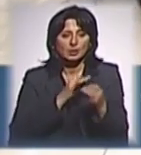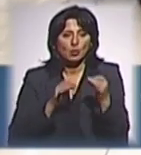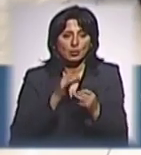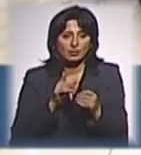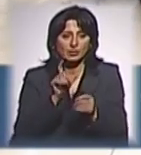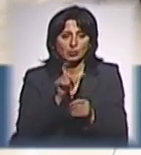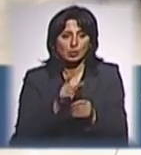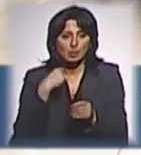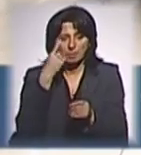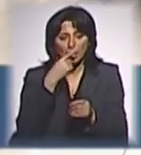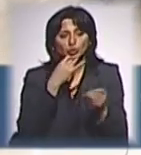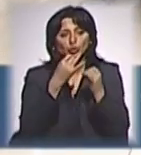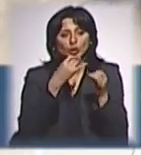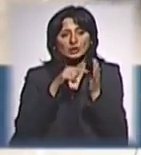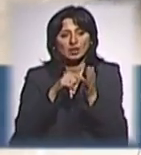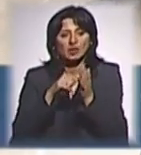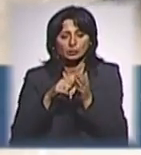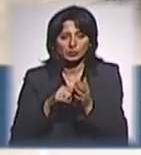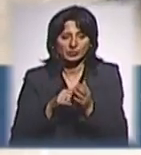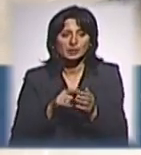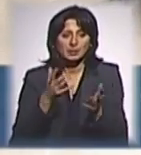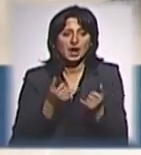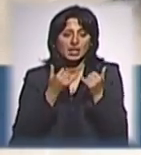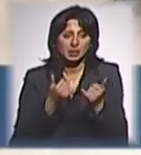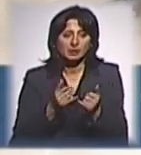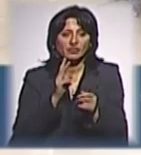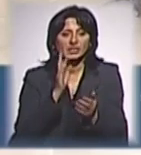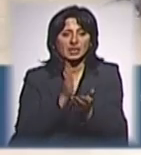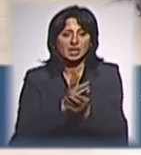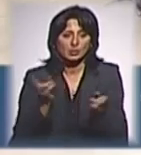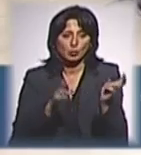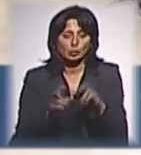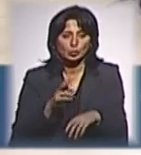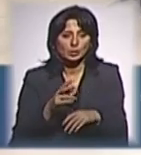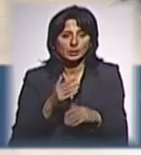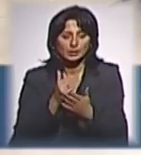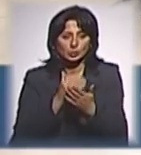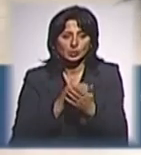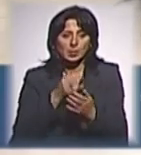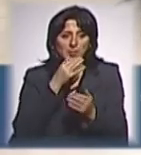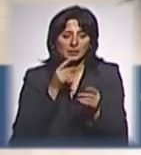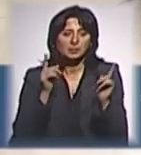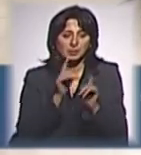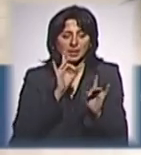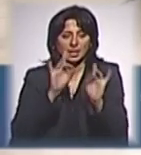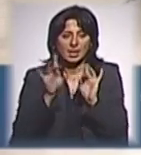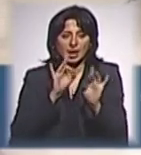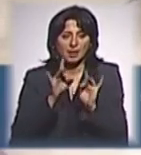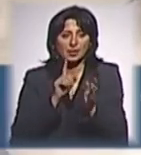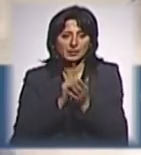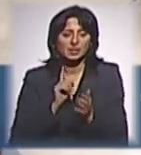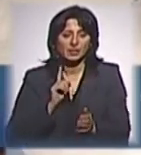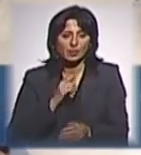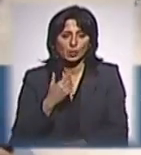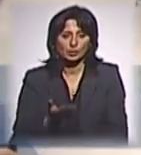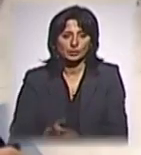თქვენი ბლოკის მაჟორიტარებთან საუბარს, აუცილებლად და მხარდამჭერებთან, ვინც არიან აქ ჩვენთან სტუდიაში. მანამდე ხანმოკლე რეკლამა, აუცილებლად